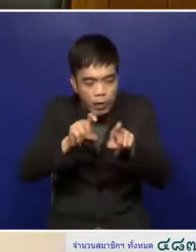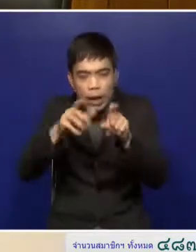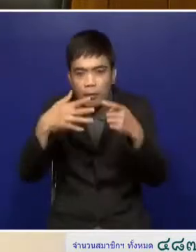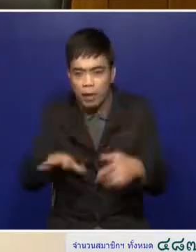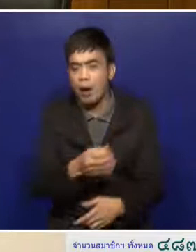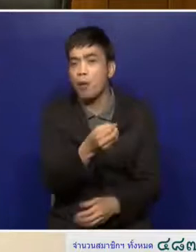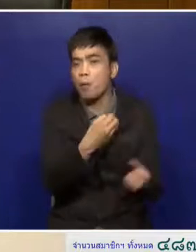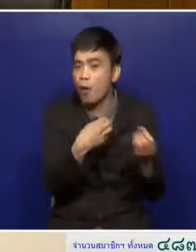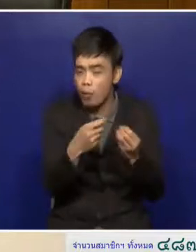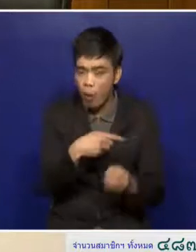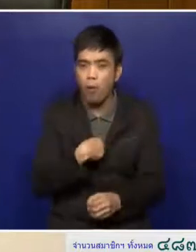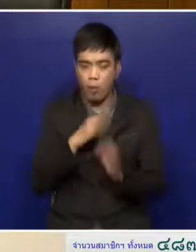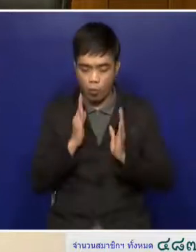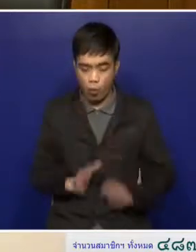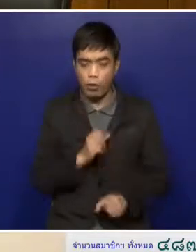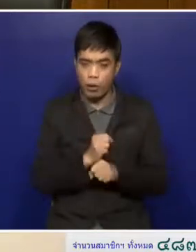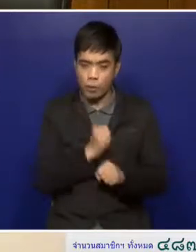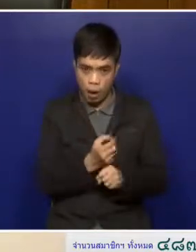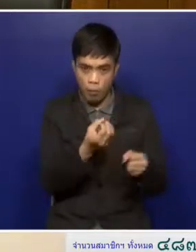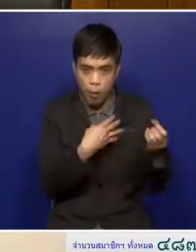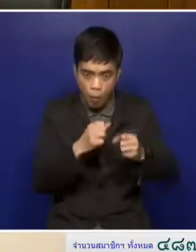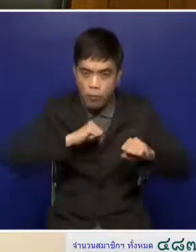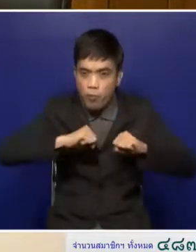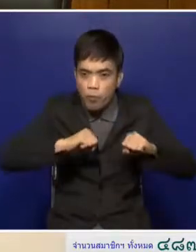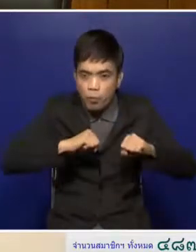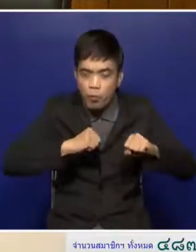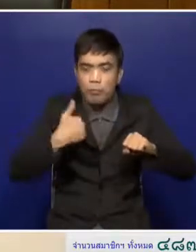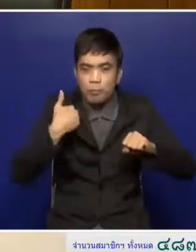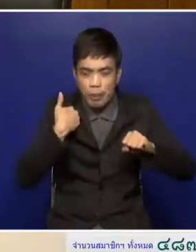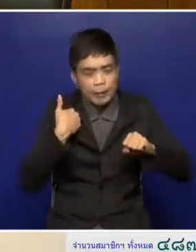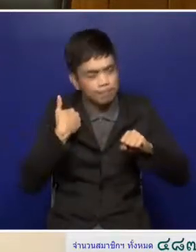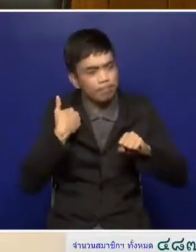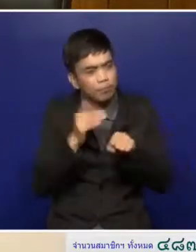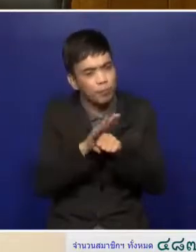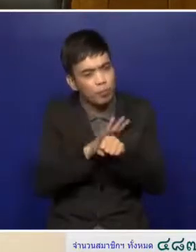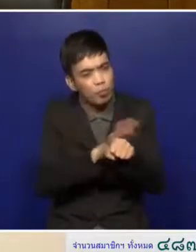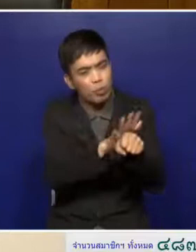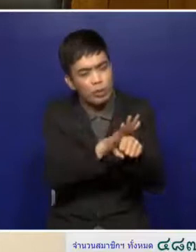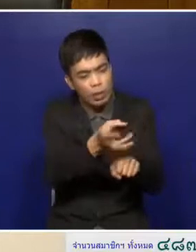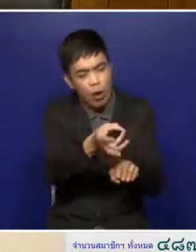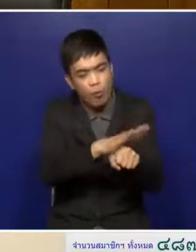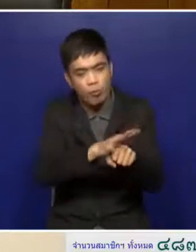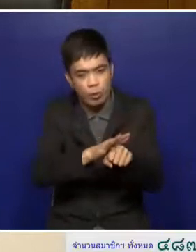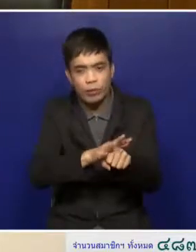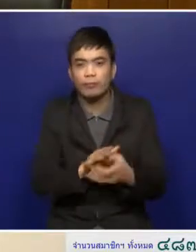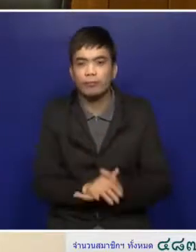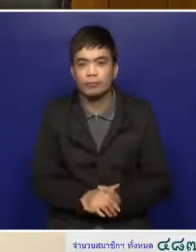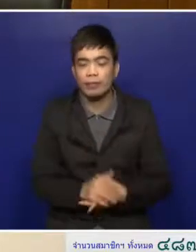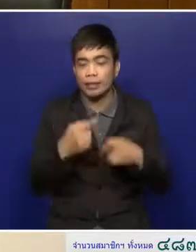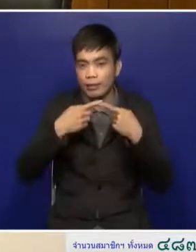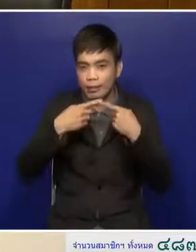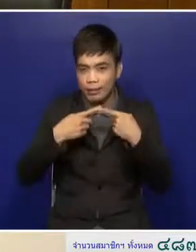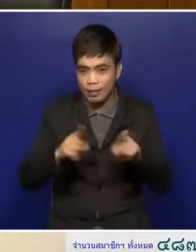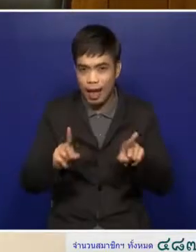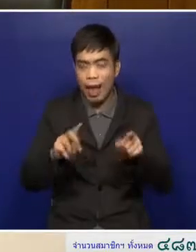ป็นผู้ใช้แรงงานมีวัยรุ่นเนี่ยก็จำนวนก็ไม่มากนักอันนี้ก็ยอมรับแต่ว่า